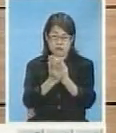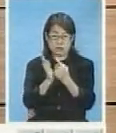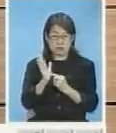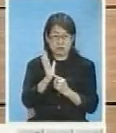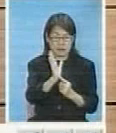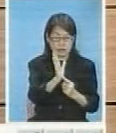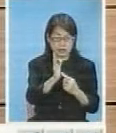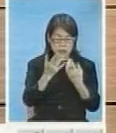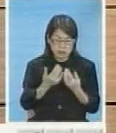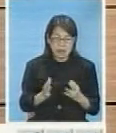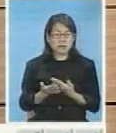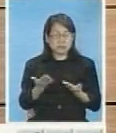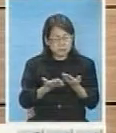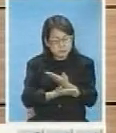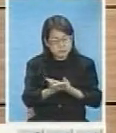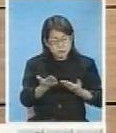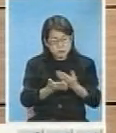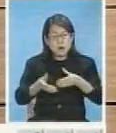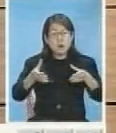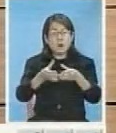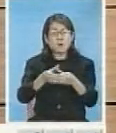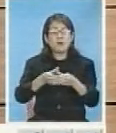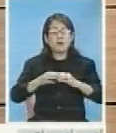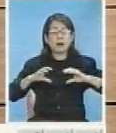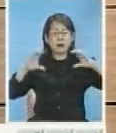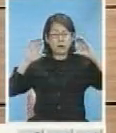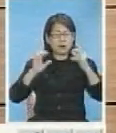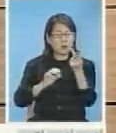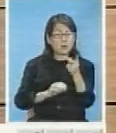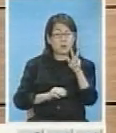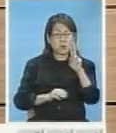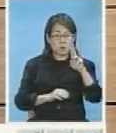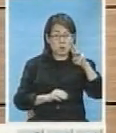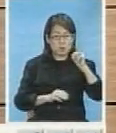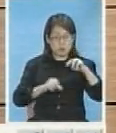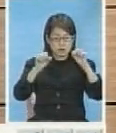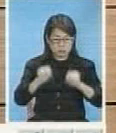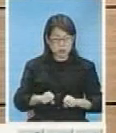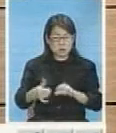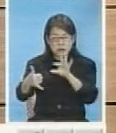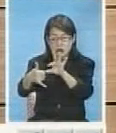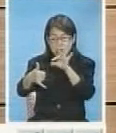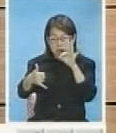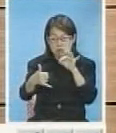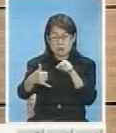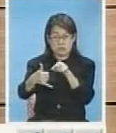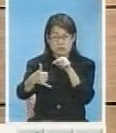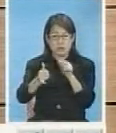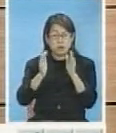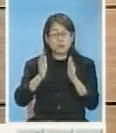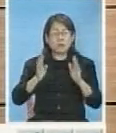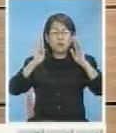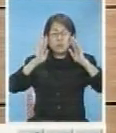นตรีต้องตั้งผู้มีความรู้ความสามารถไปพัฒนาและเพิ่มมูลค่ารัฐวิสาห